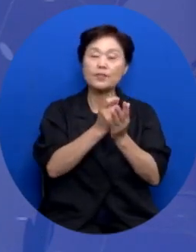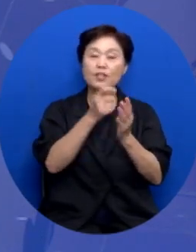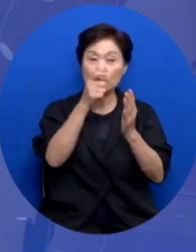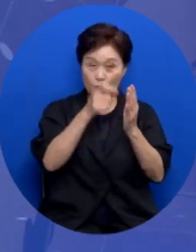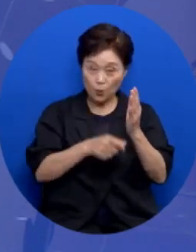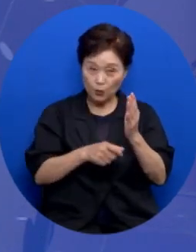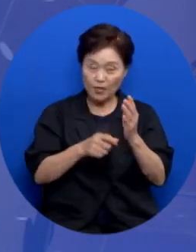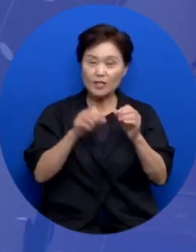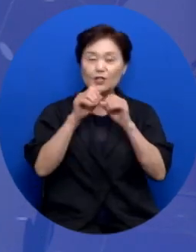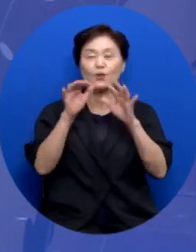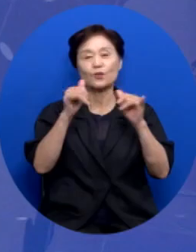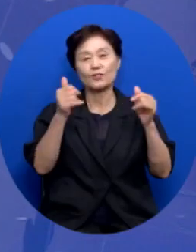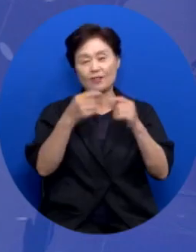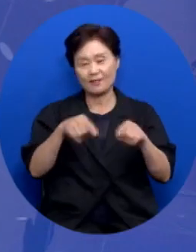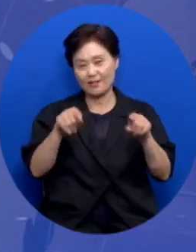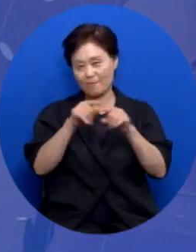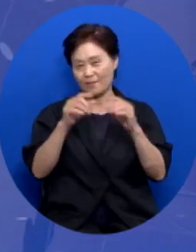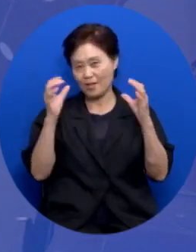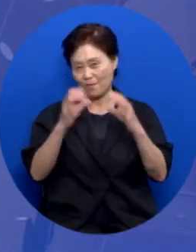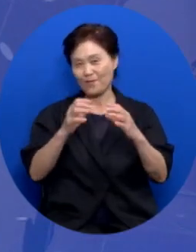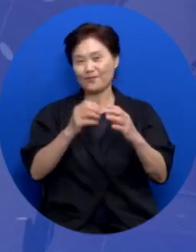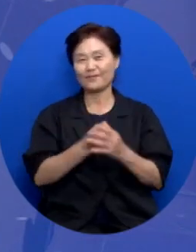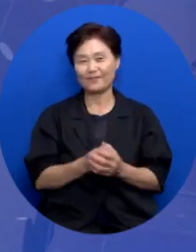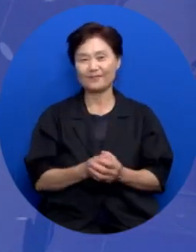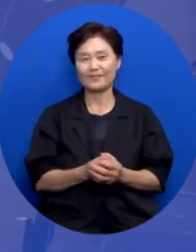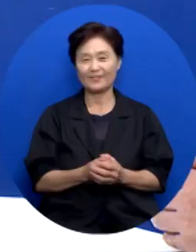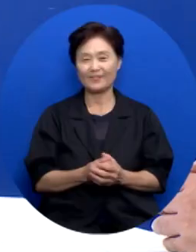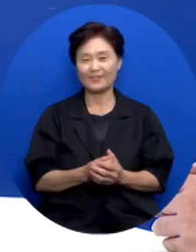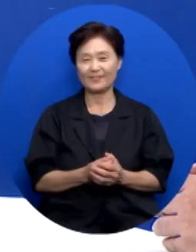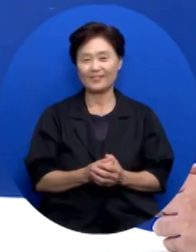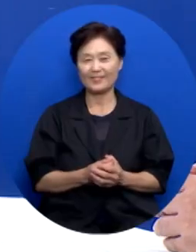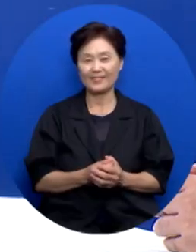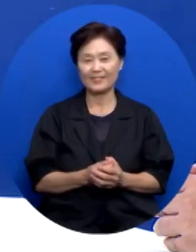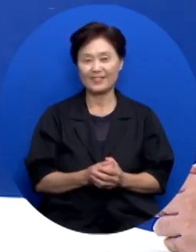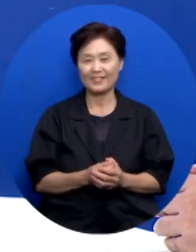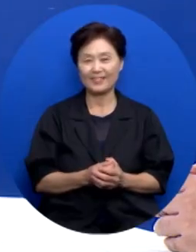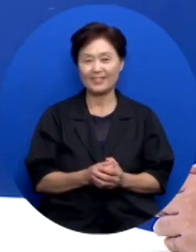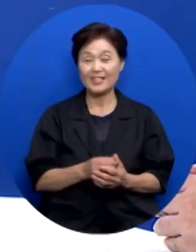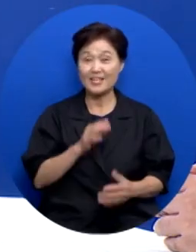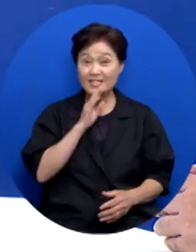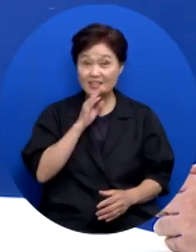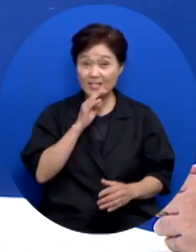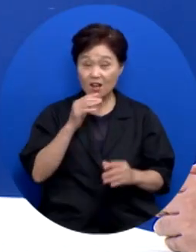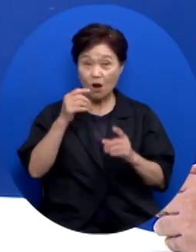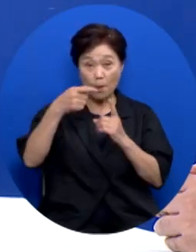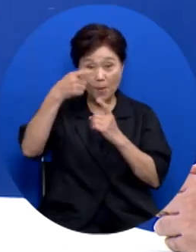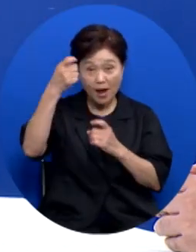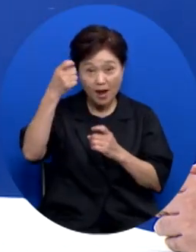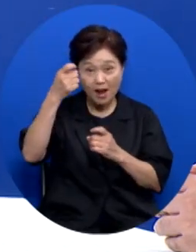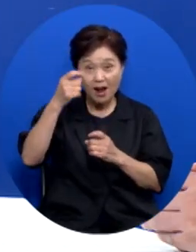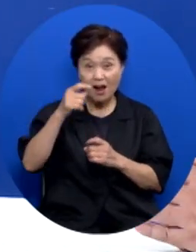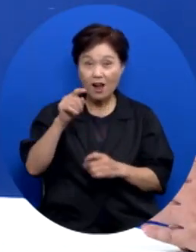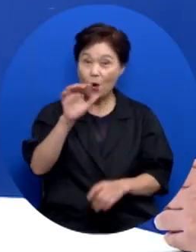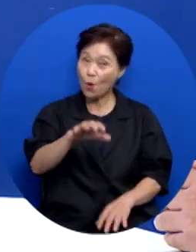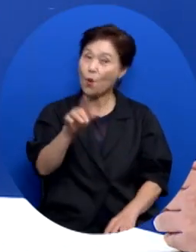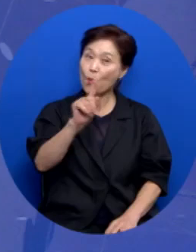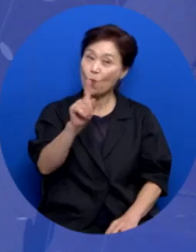한대 모였다 이런 의미까지 더해졌습니다네 기자님 실제로 가보니까 어떤